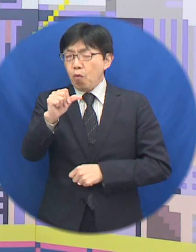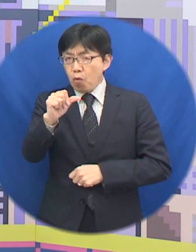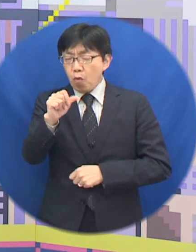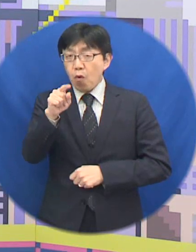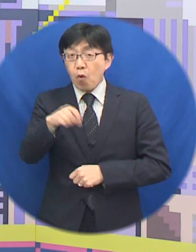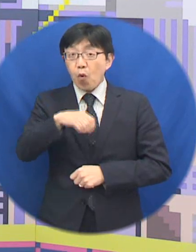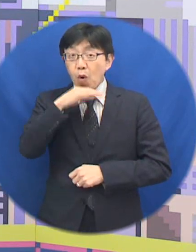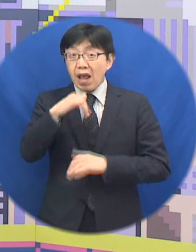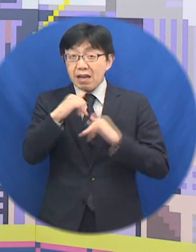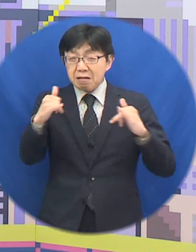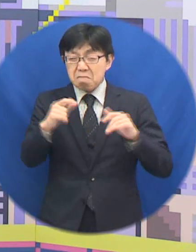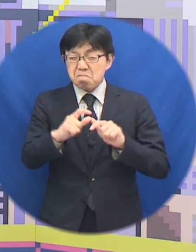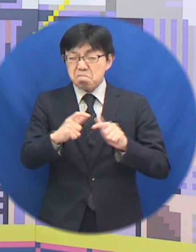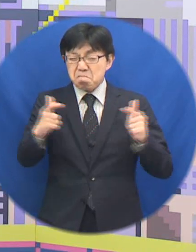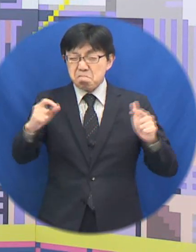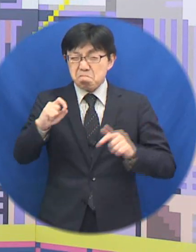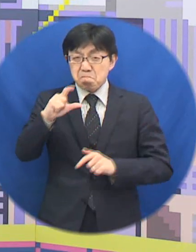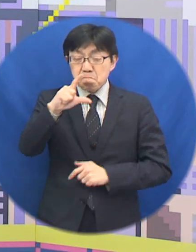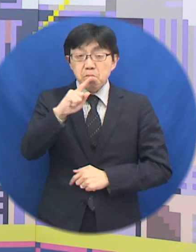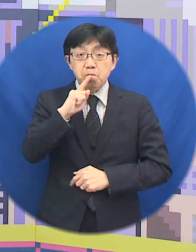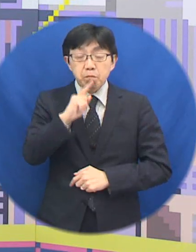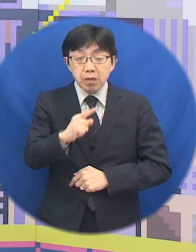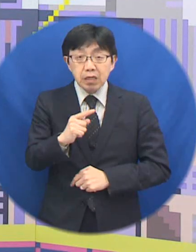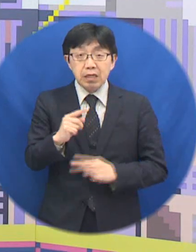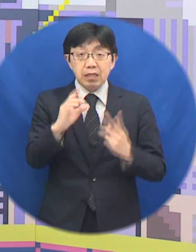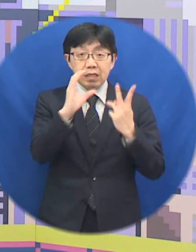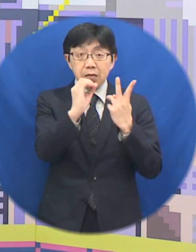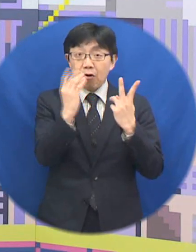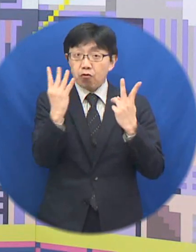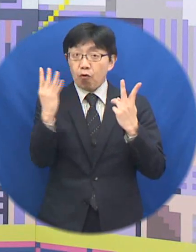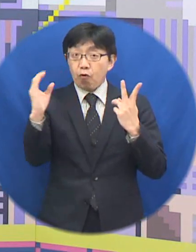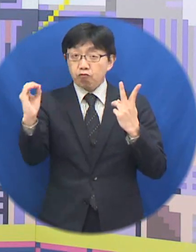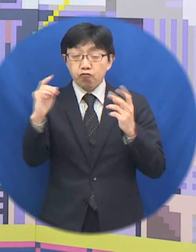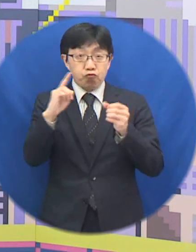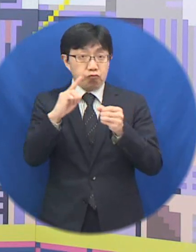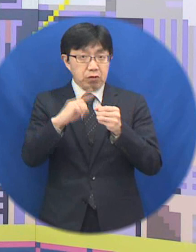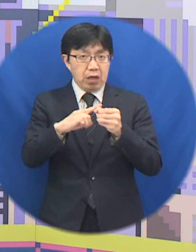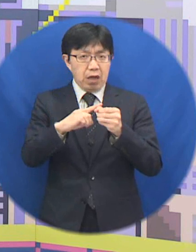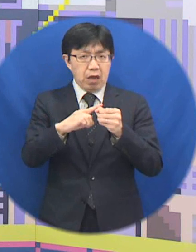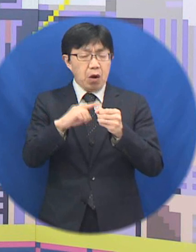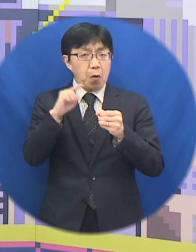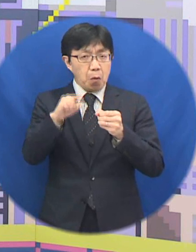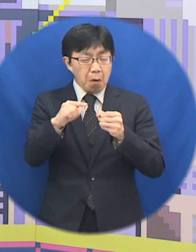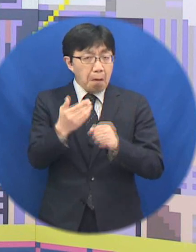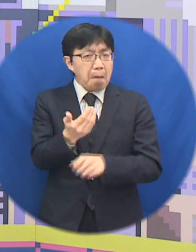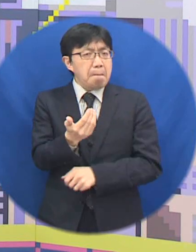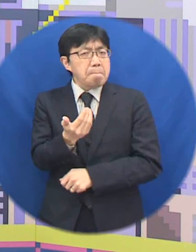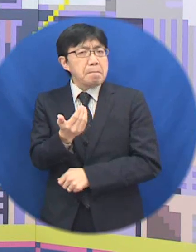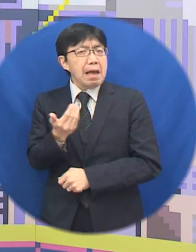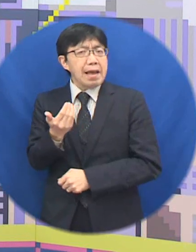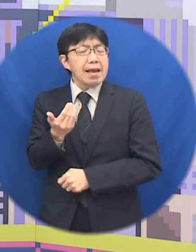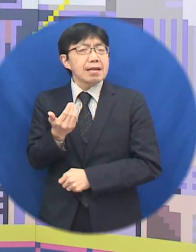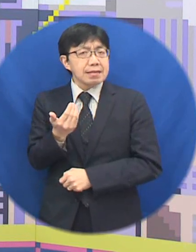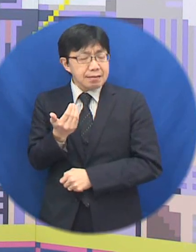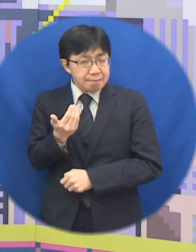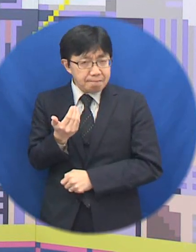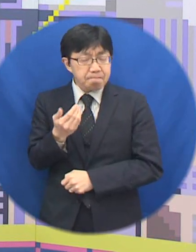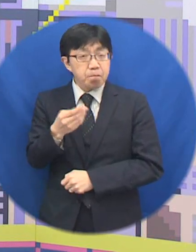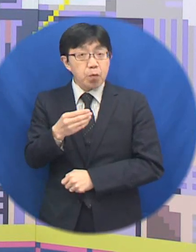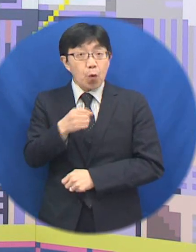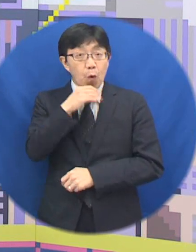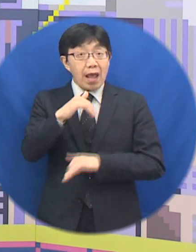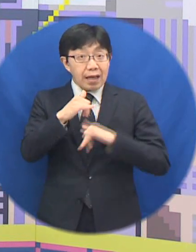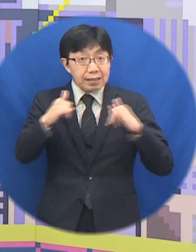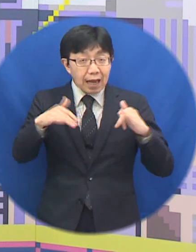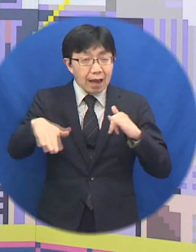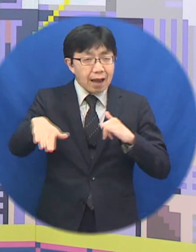高齢者人口がピークになると言われているのは2040年と言われていますが、そちらに向けてですね、やはり高齢者の方が生き生きと